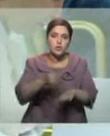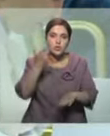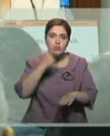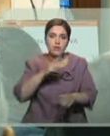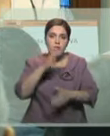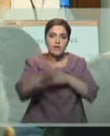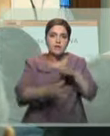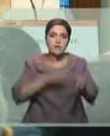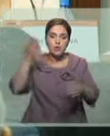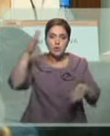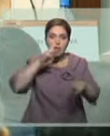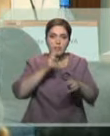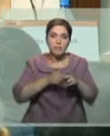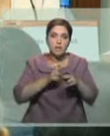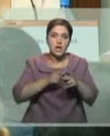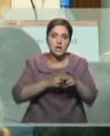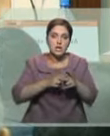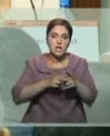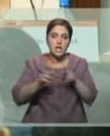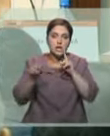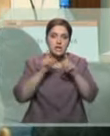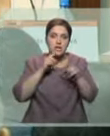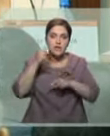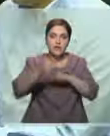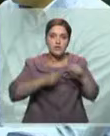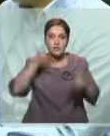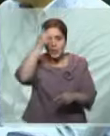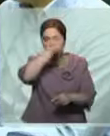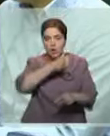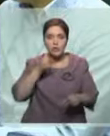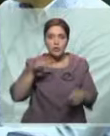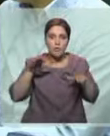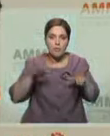горно-металлургический конгресс. К слову, в следующем году он пройдет в Рио-де-Жанейро.